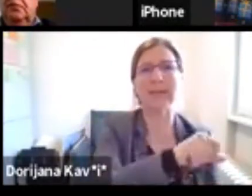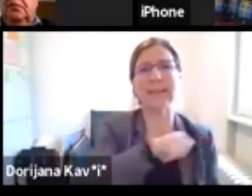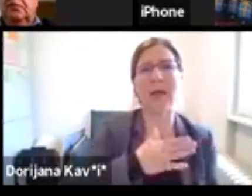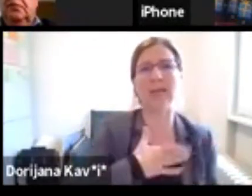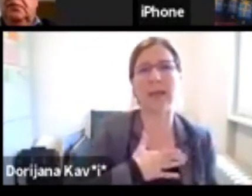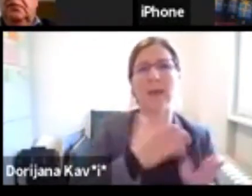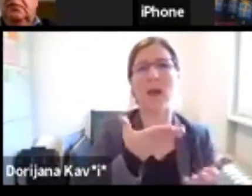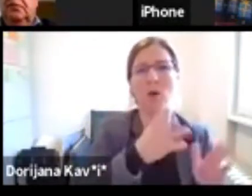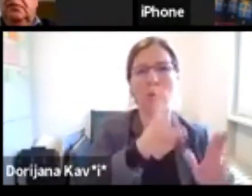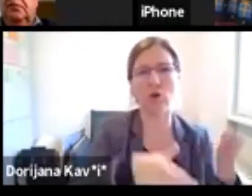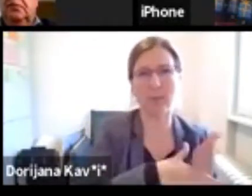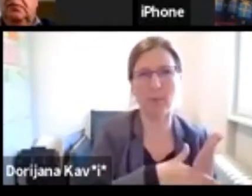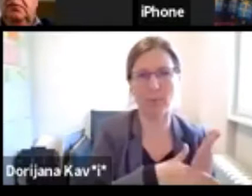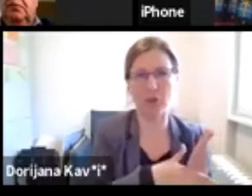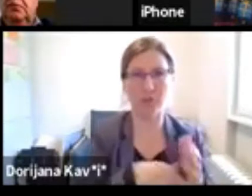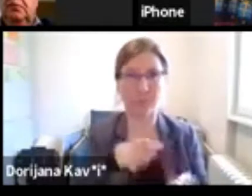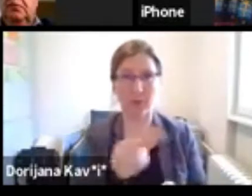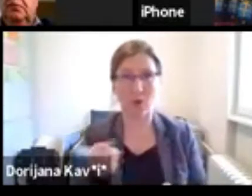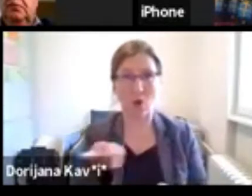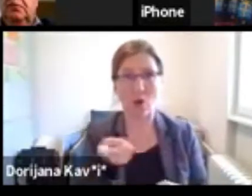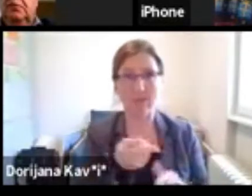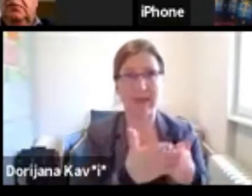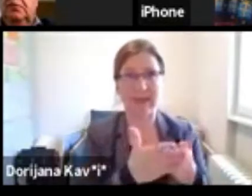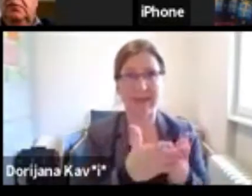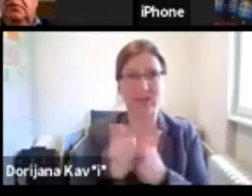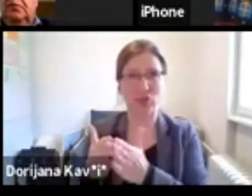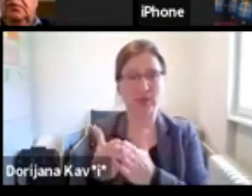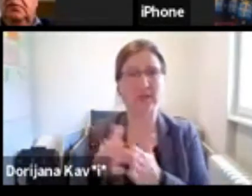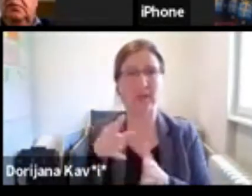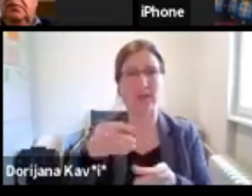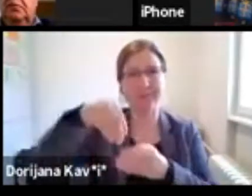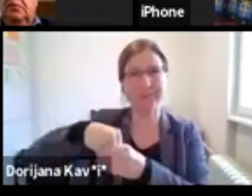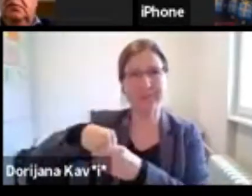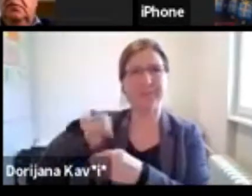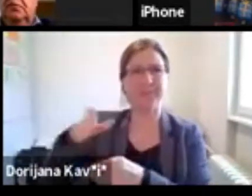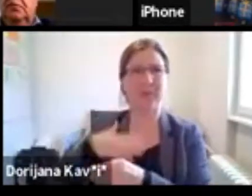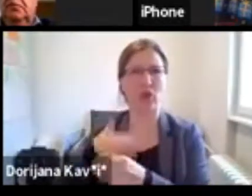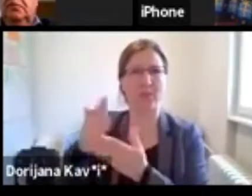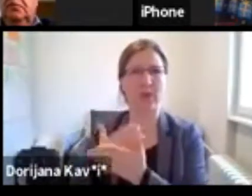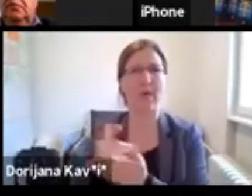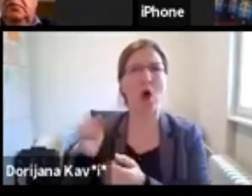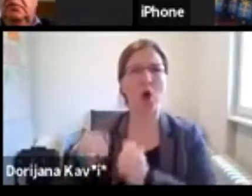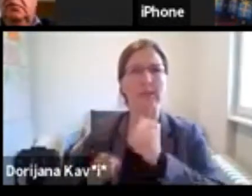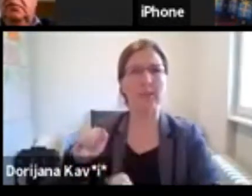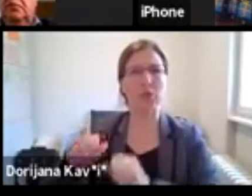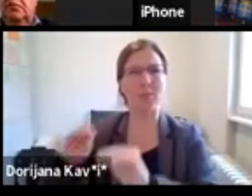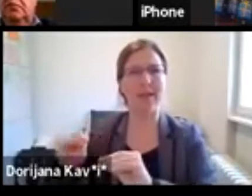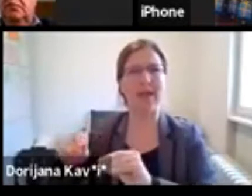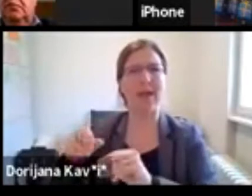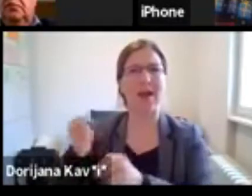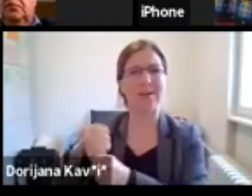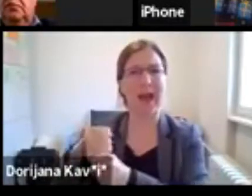Te COVID-19 negativne knjižice su postale sastavni dio našeg programa osposobljavanja radnih instruktora, uvrstili smo ih tako i u